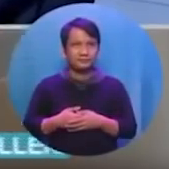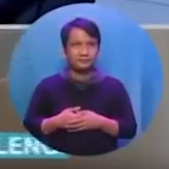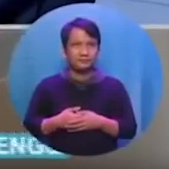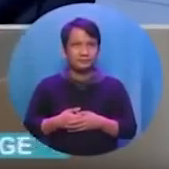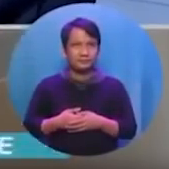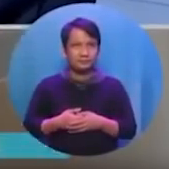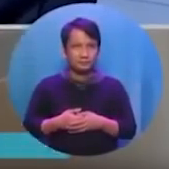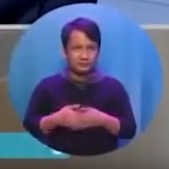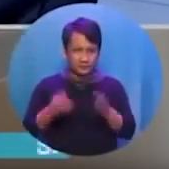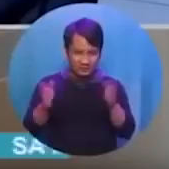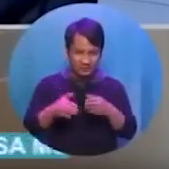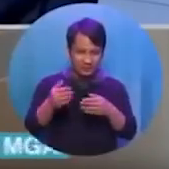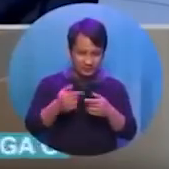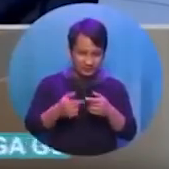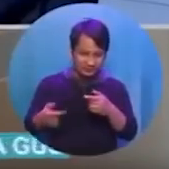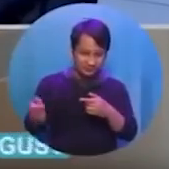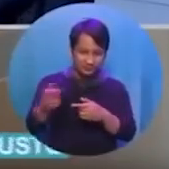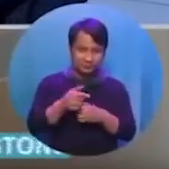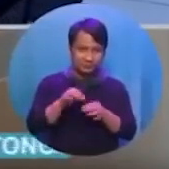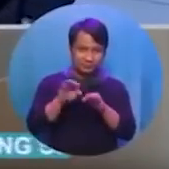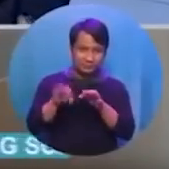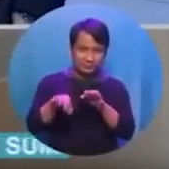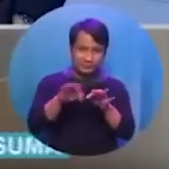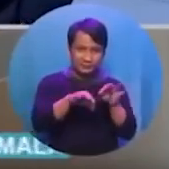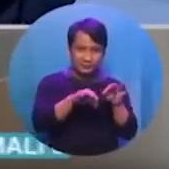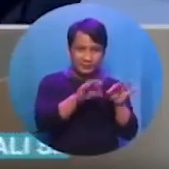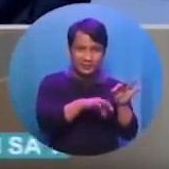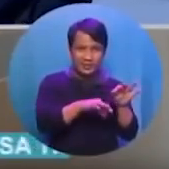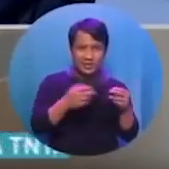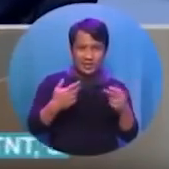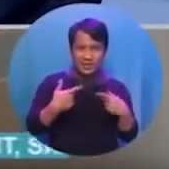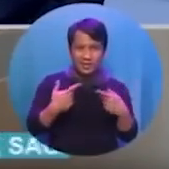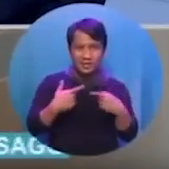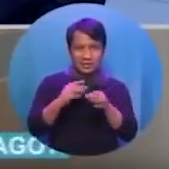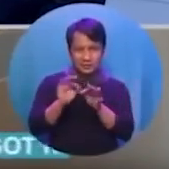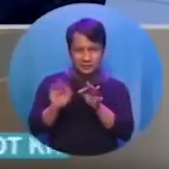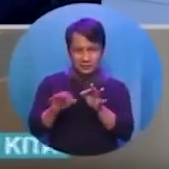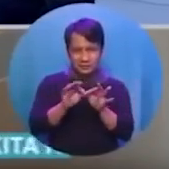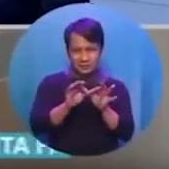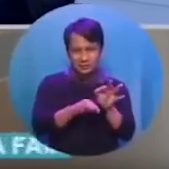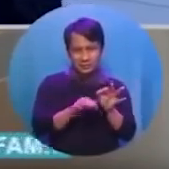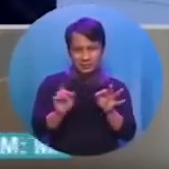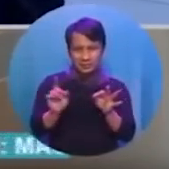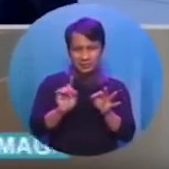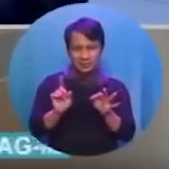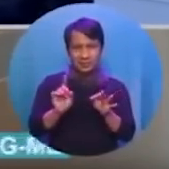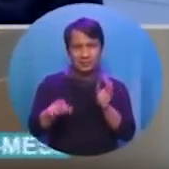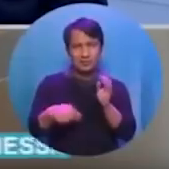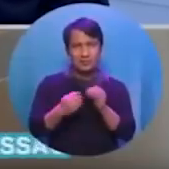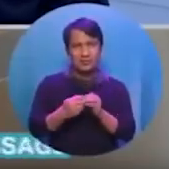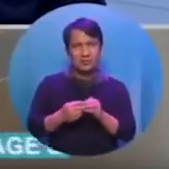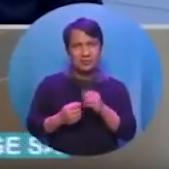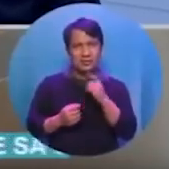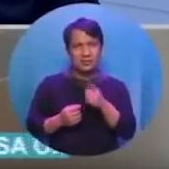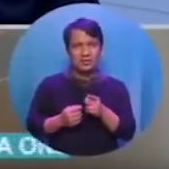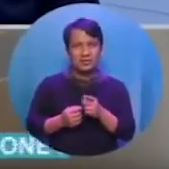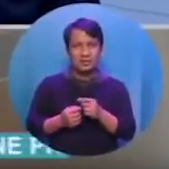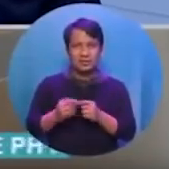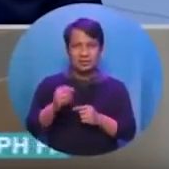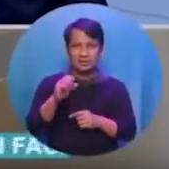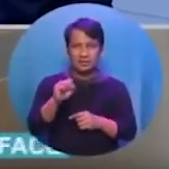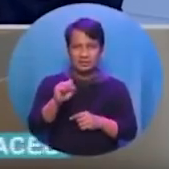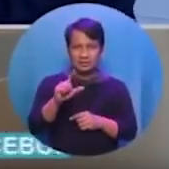po ako dito. Oh, ano po mga tanim? Wow! Ang ganda naman. Ano po ang tanim niyo? Ano mga tanim sa mini garden niyo po? Mga succulent